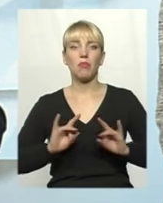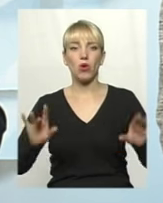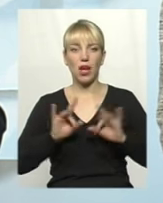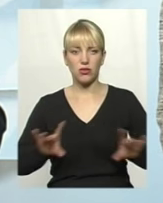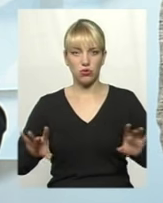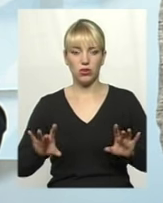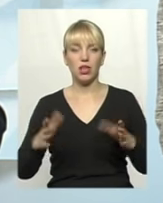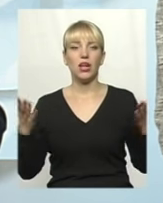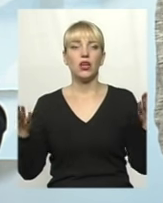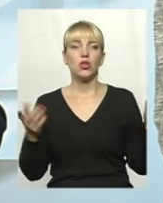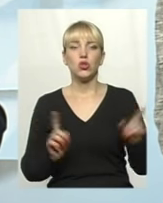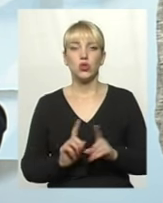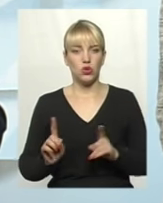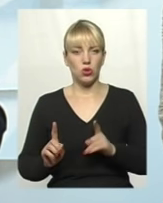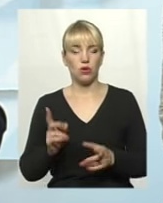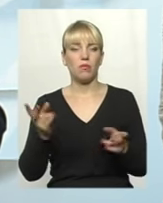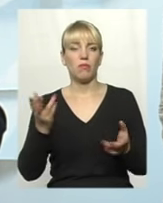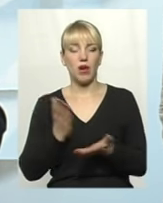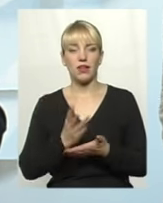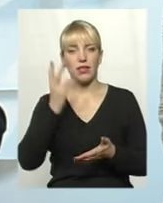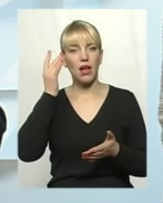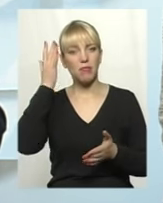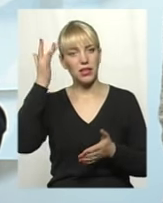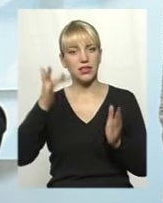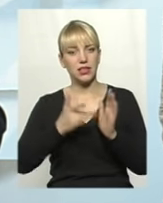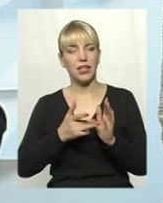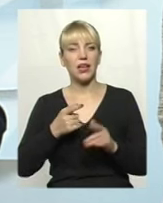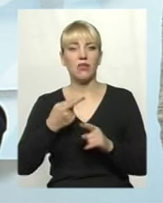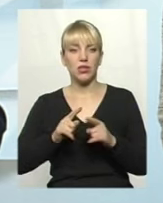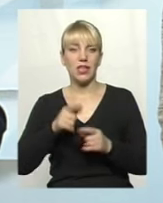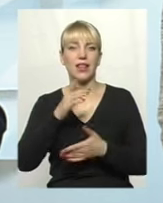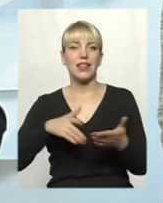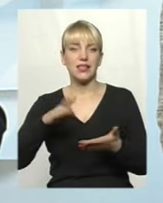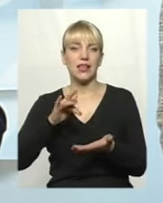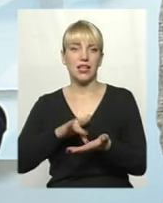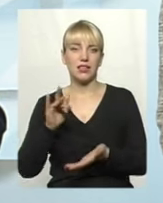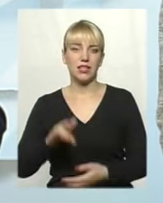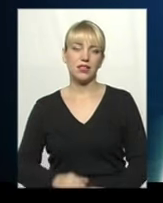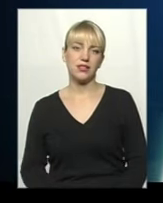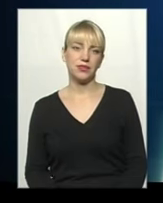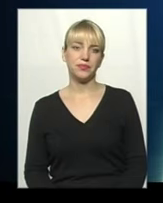ж має на меті ота децентралізація.